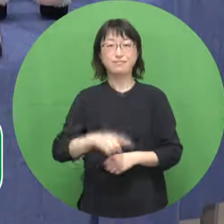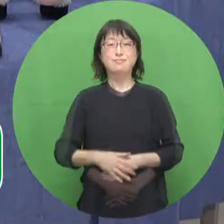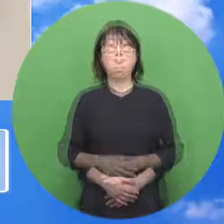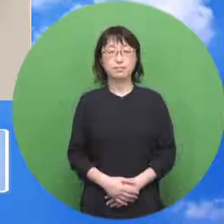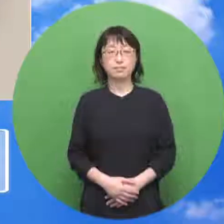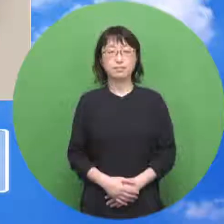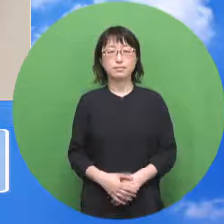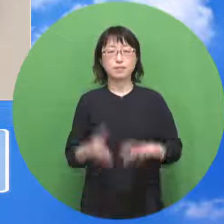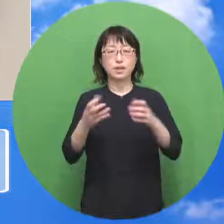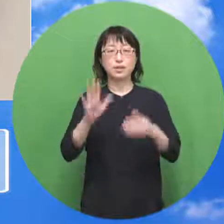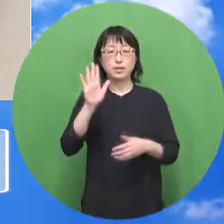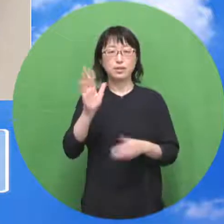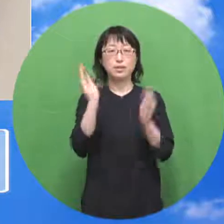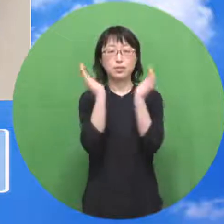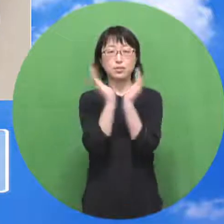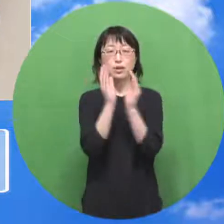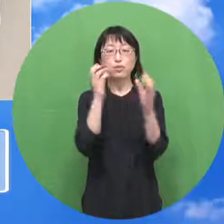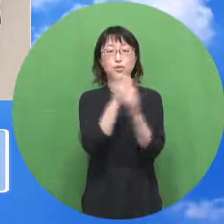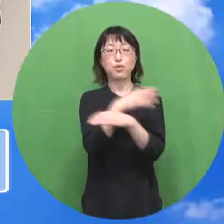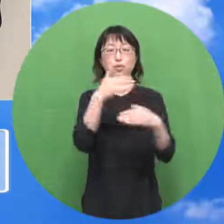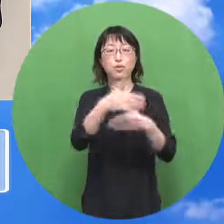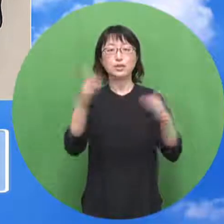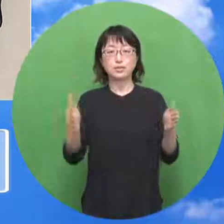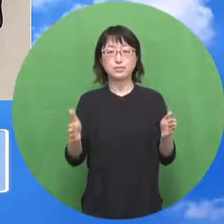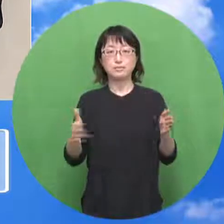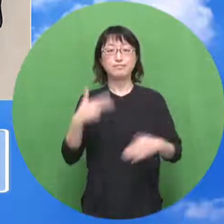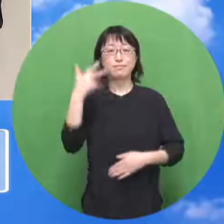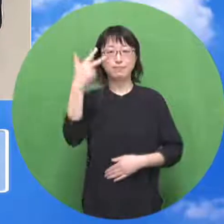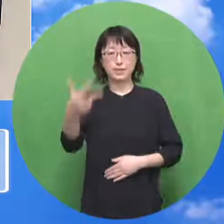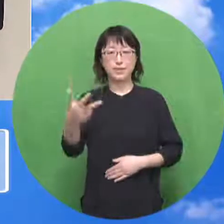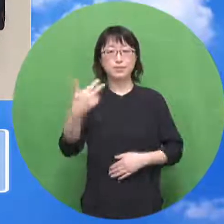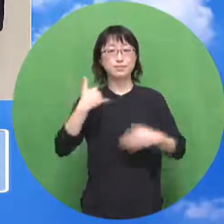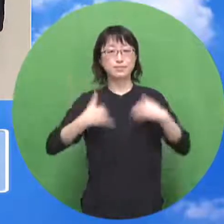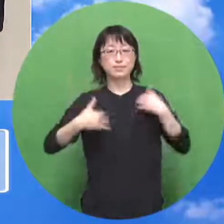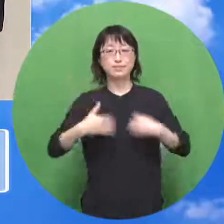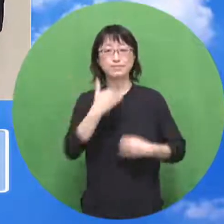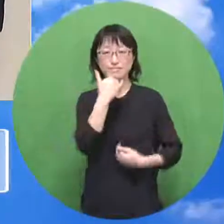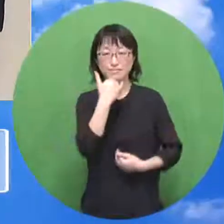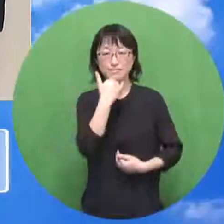岩手ワンコ広報室、 次回お楽しみに。